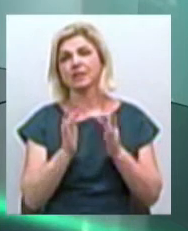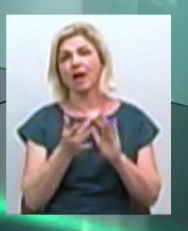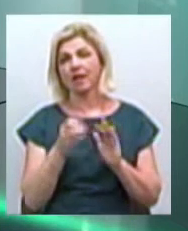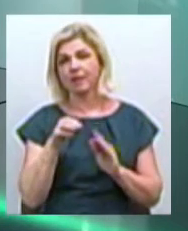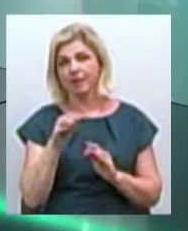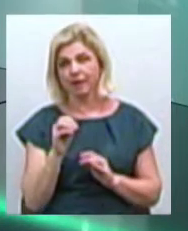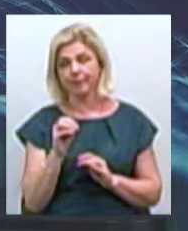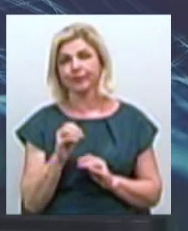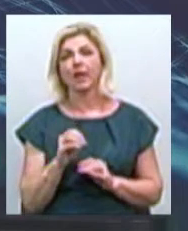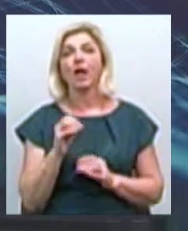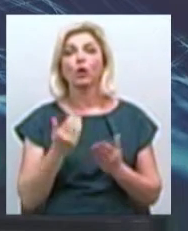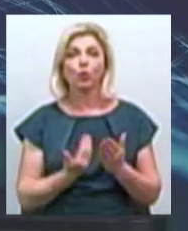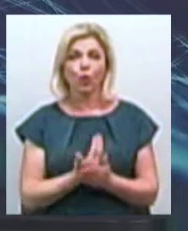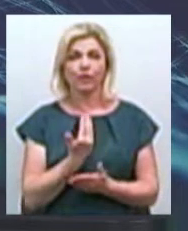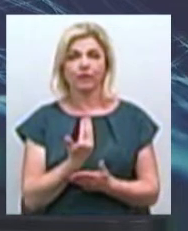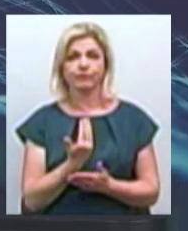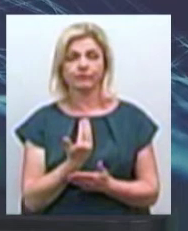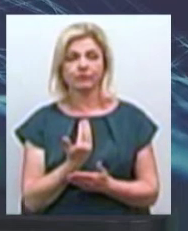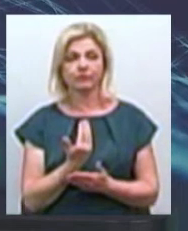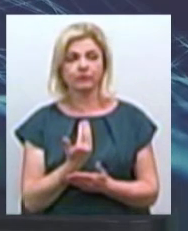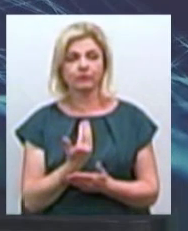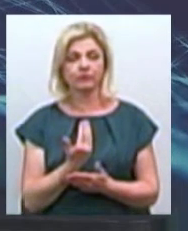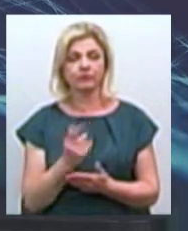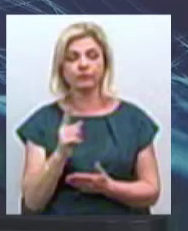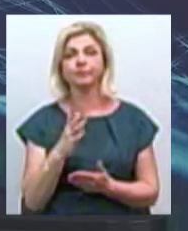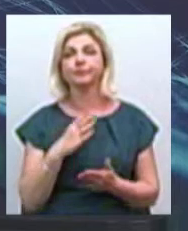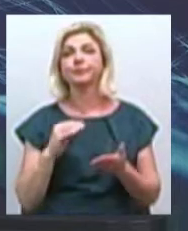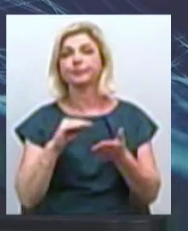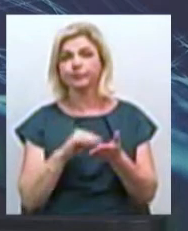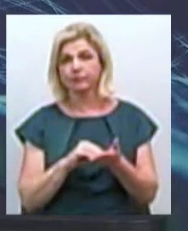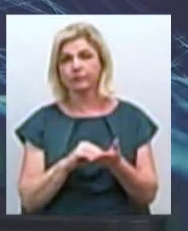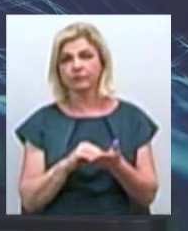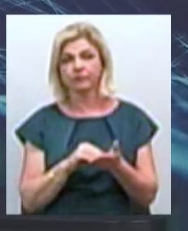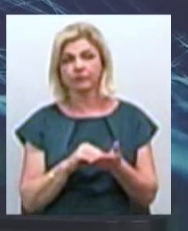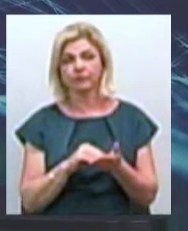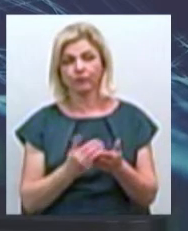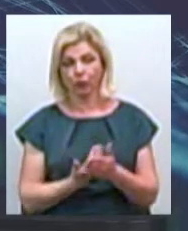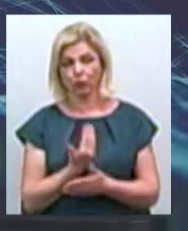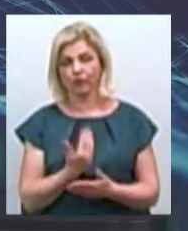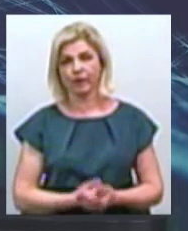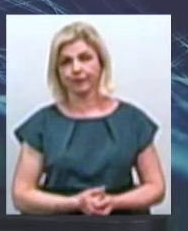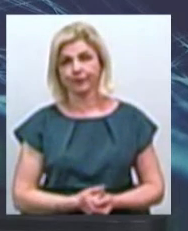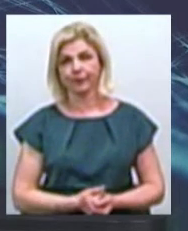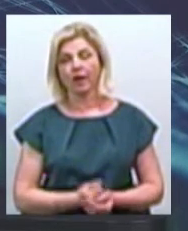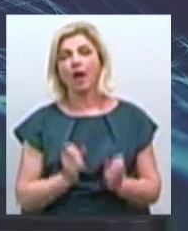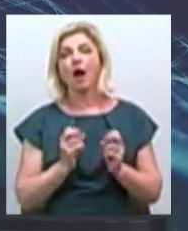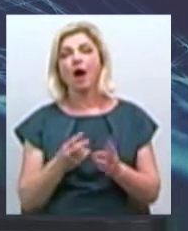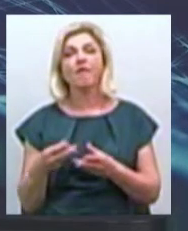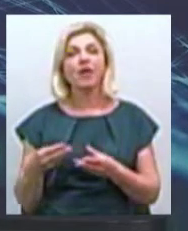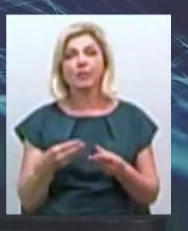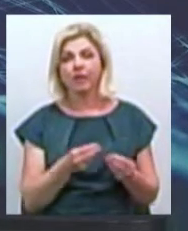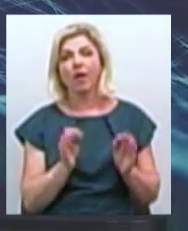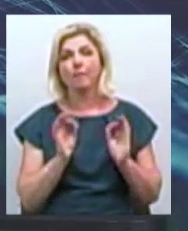оці нові, да, які були зазначені попередньо мною. Скажіть, будь ласка, як впливає